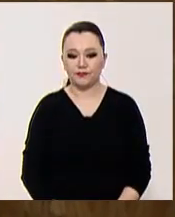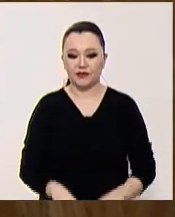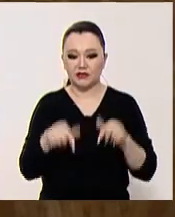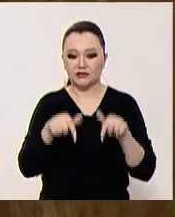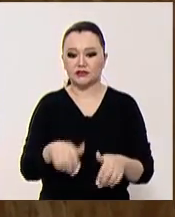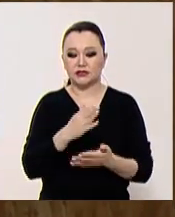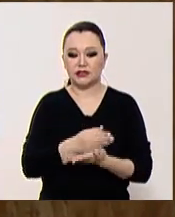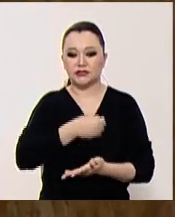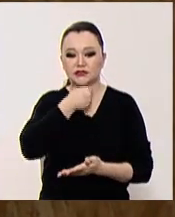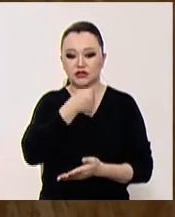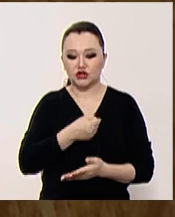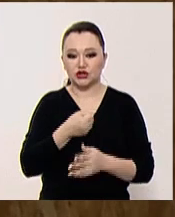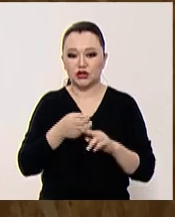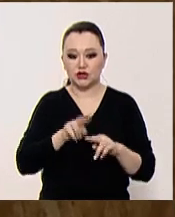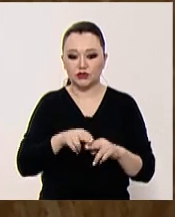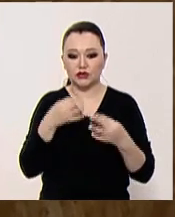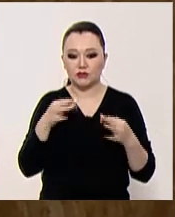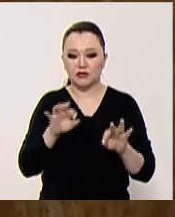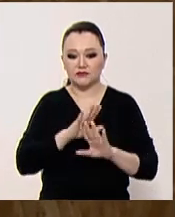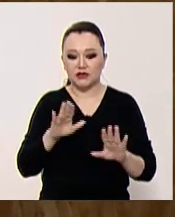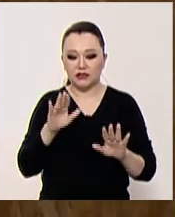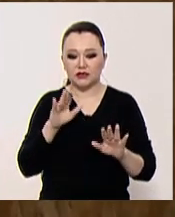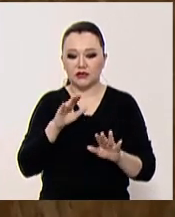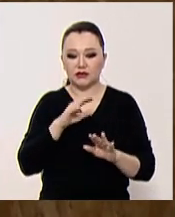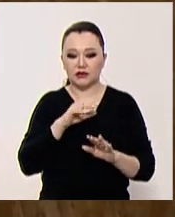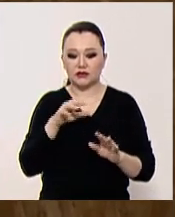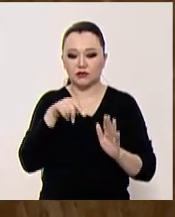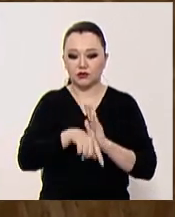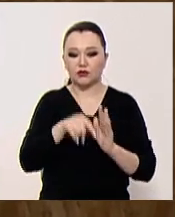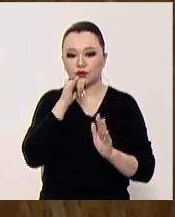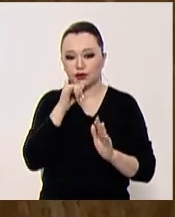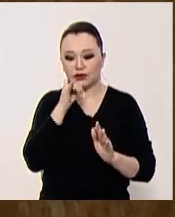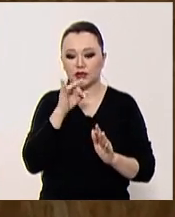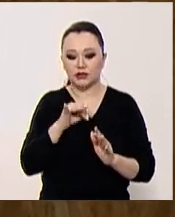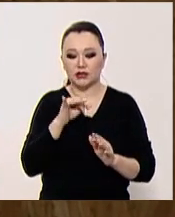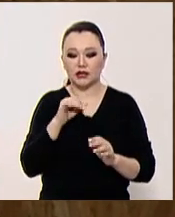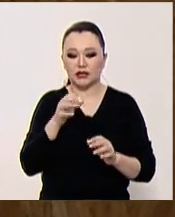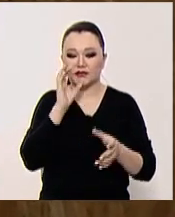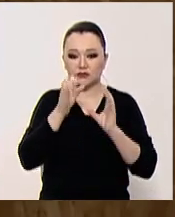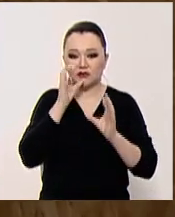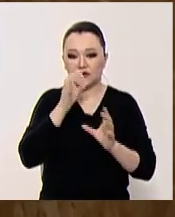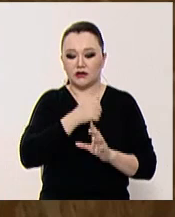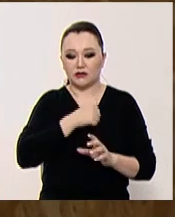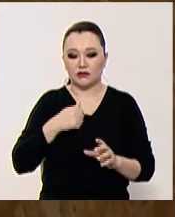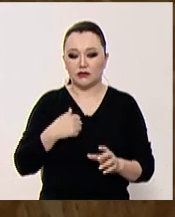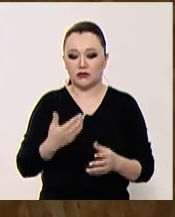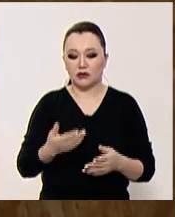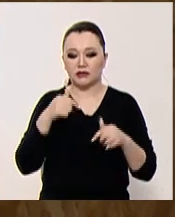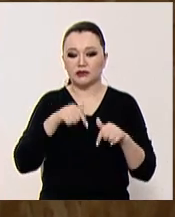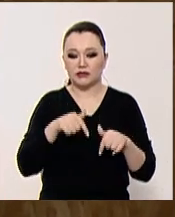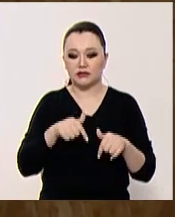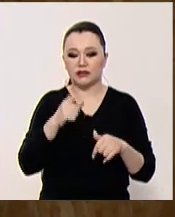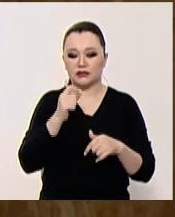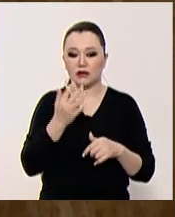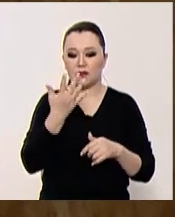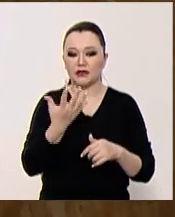Здесь есть старший, который просто не позволяет здесь в самом помещении курить и распивать спиртные напитки. Здесь за